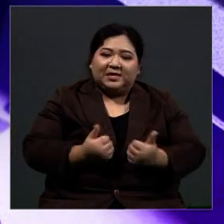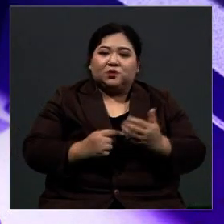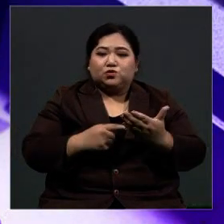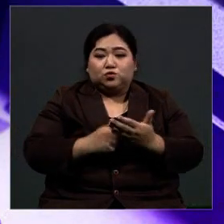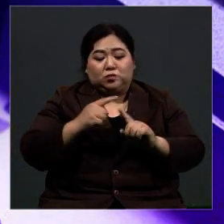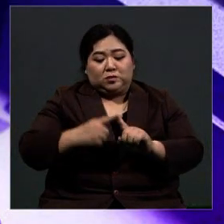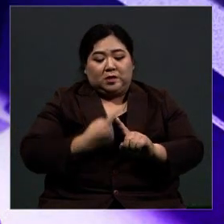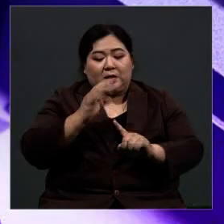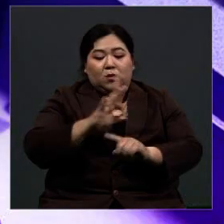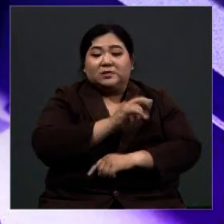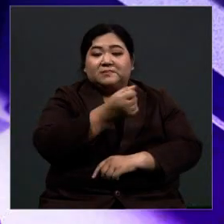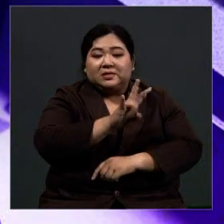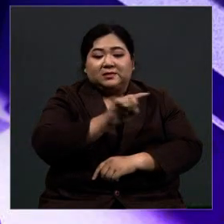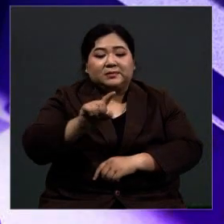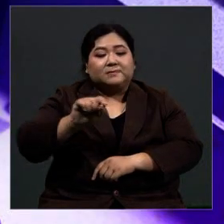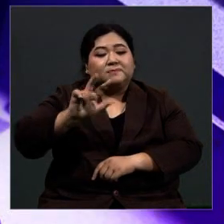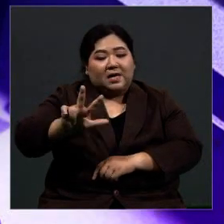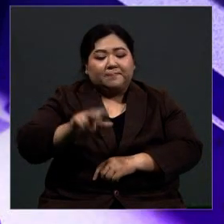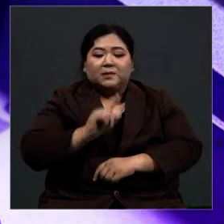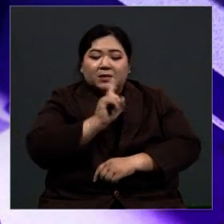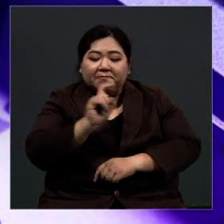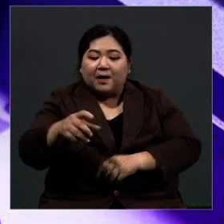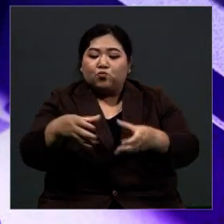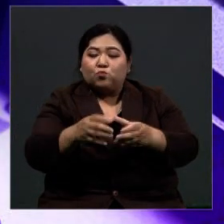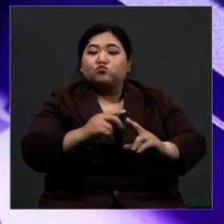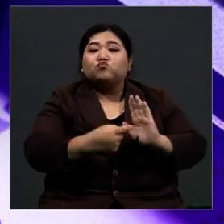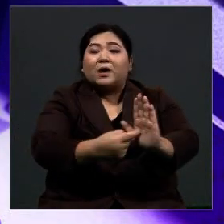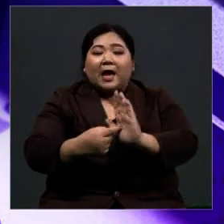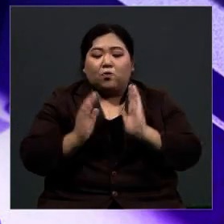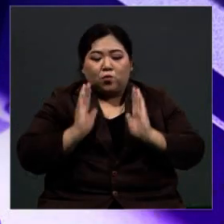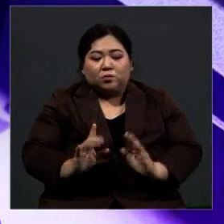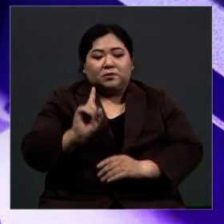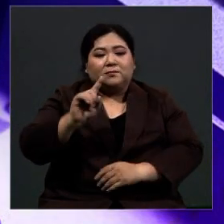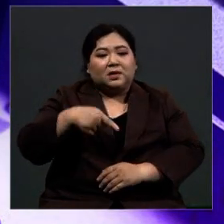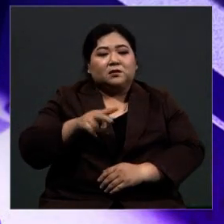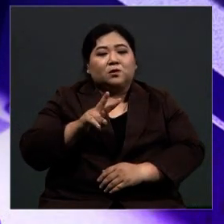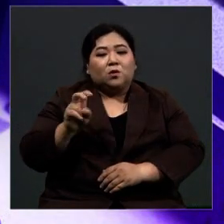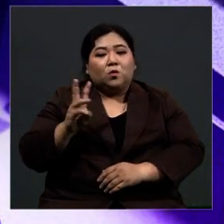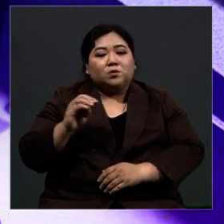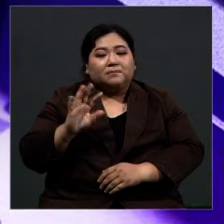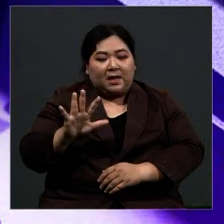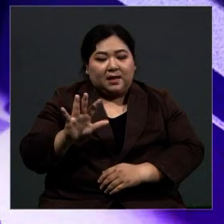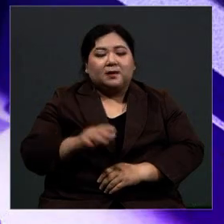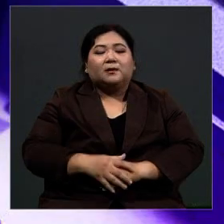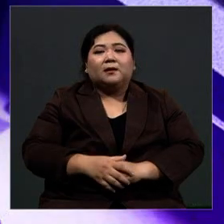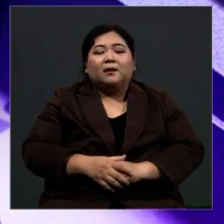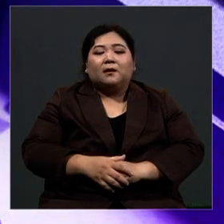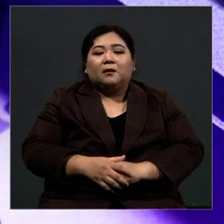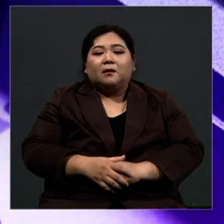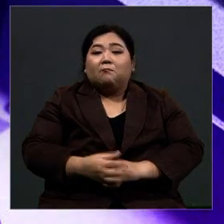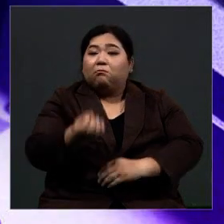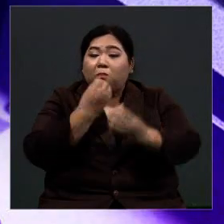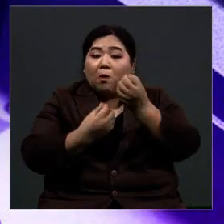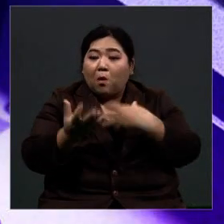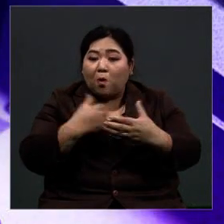17-23กันยายนจากกลุ่มตัวอย่าง1,6 5คนทั่วประเทศก็พบครับว่าคนจะเริ่มกิน